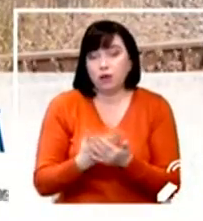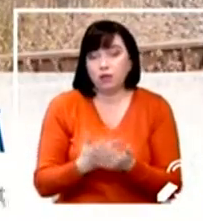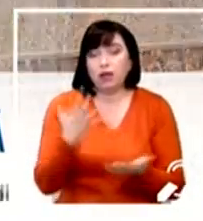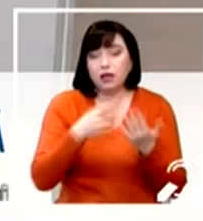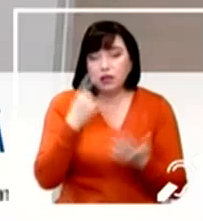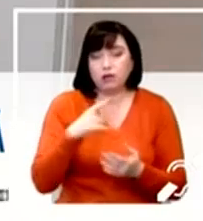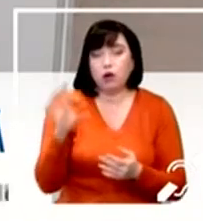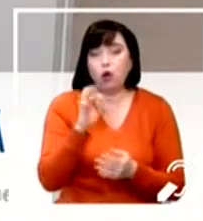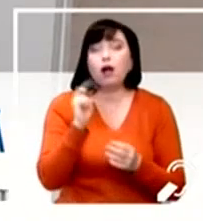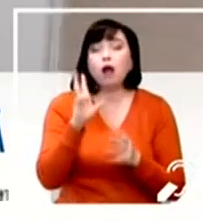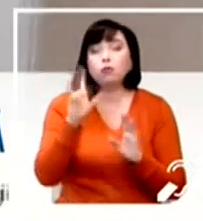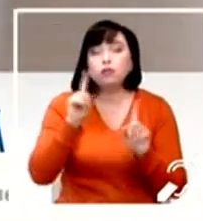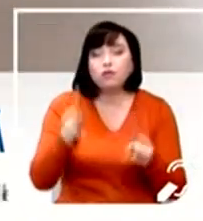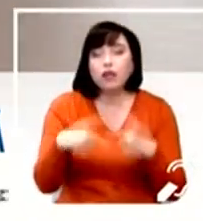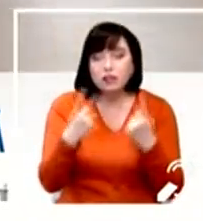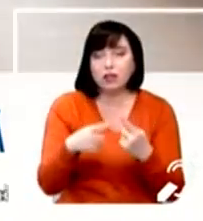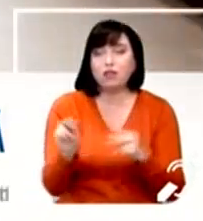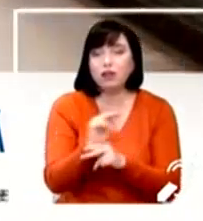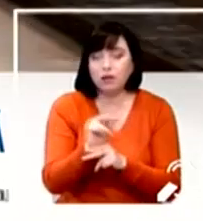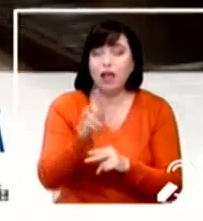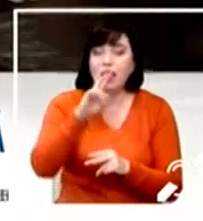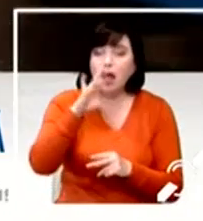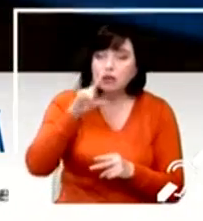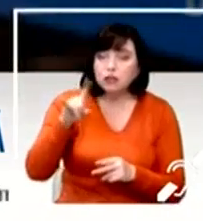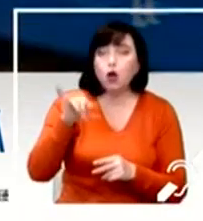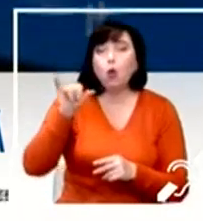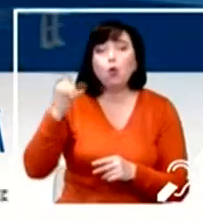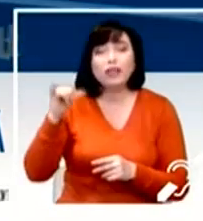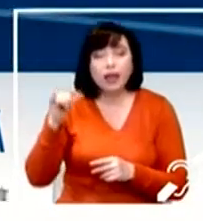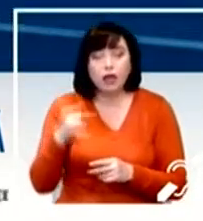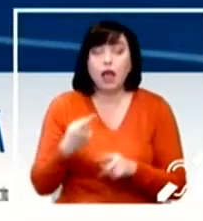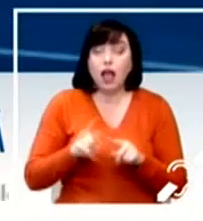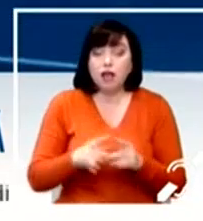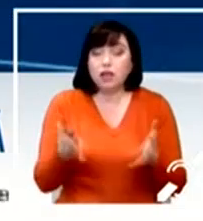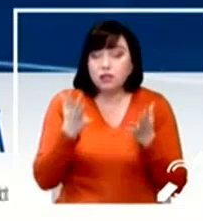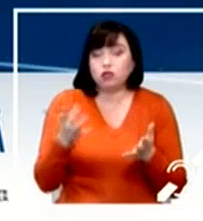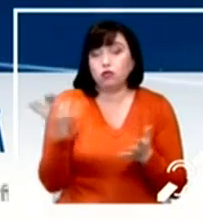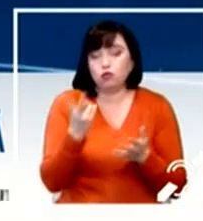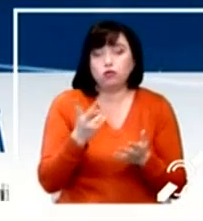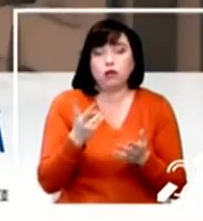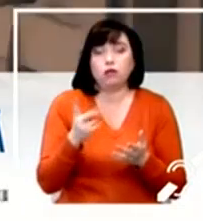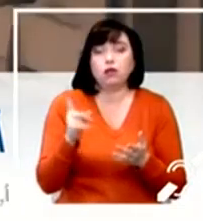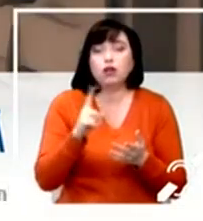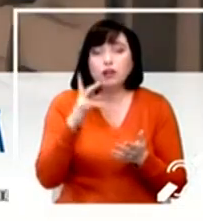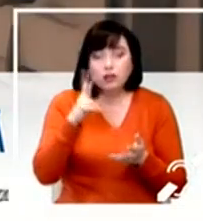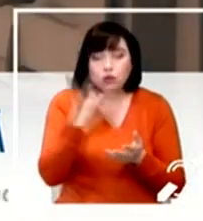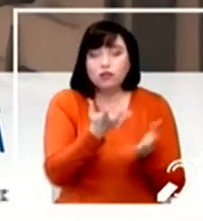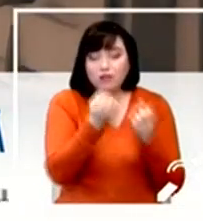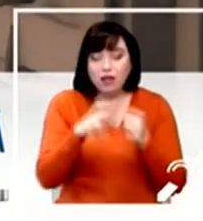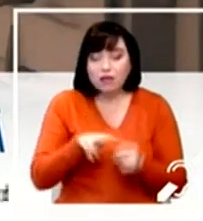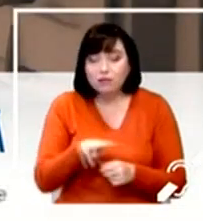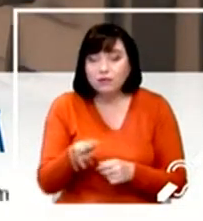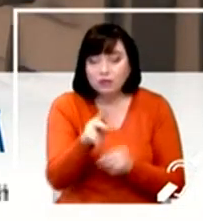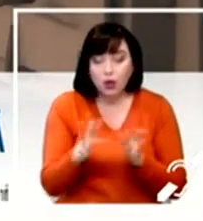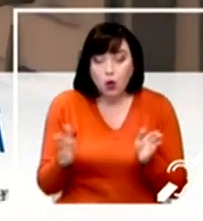fi vorba cum reabilităm sectorul Iași-Ungheni, asta înseamnă că trebuie să existe pe el ecartament